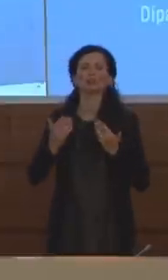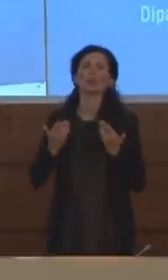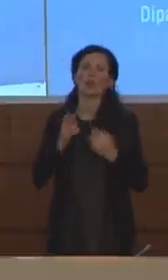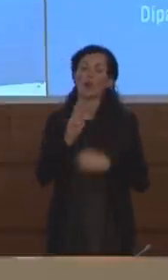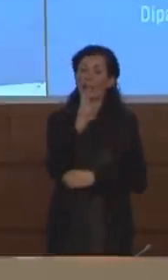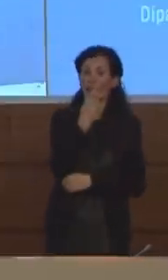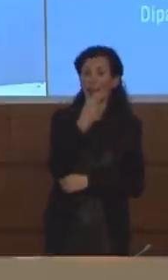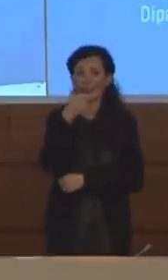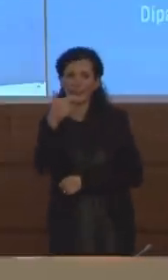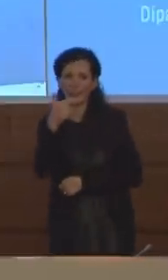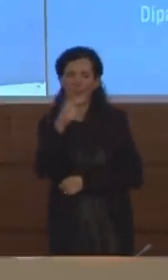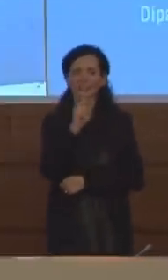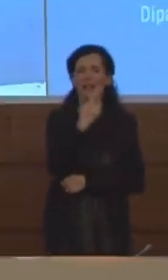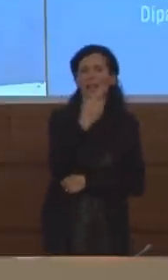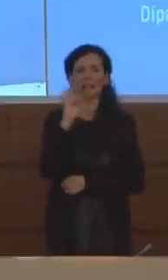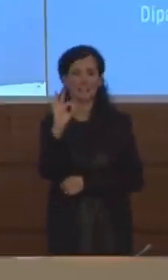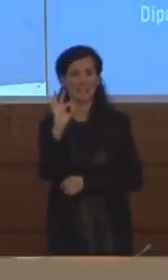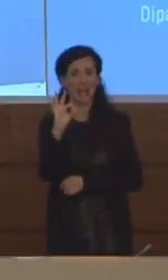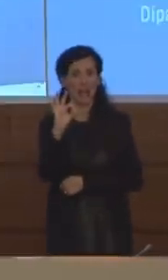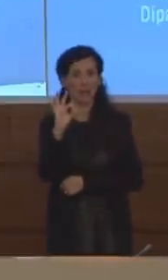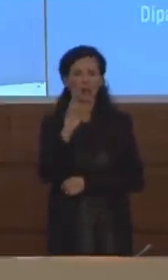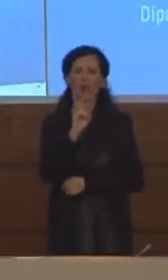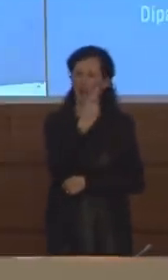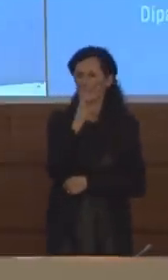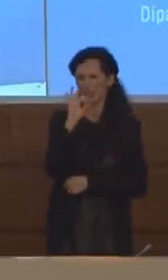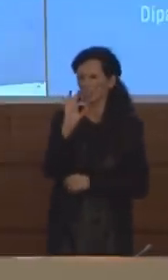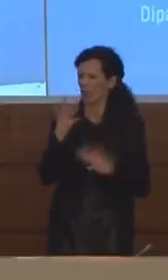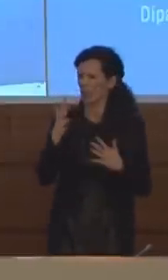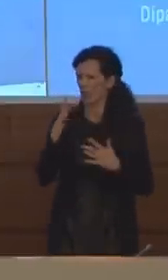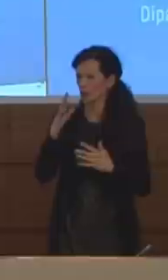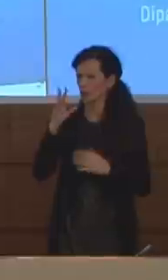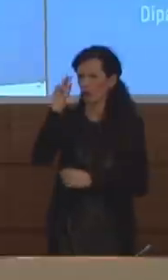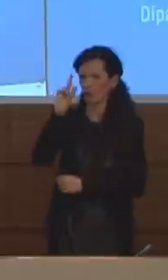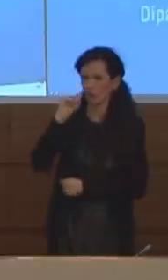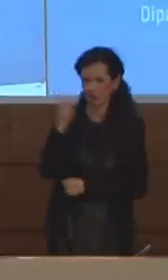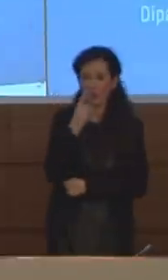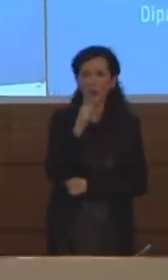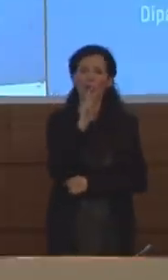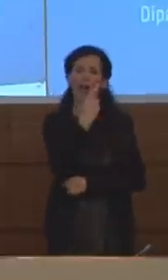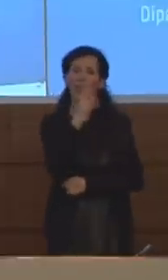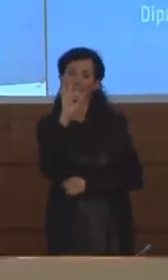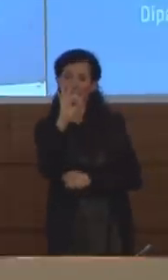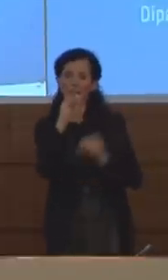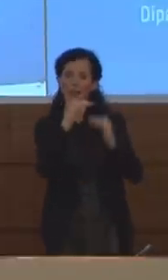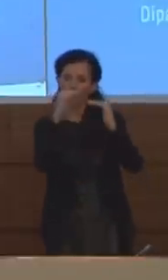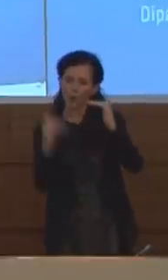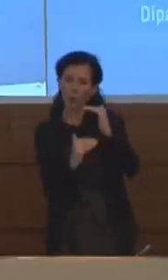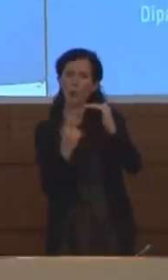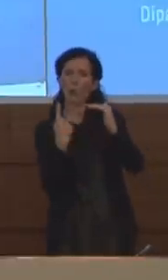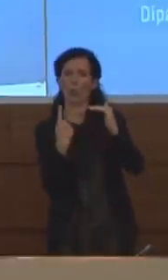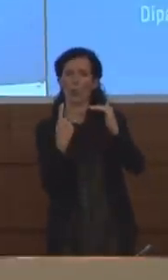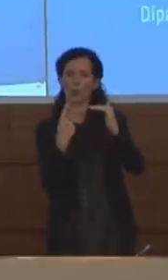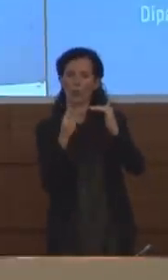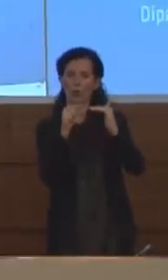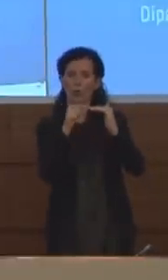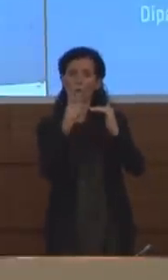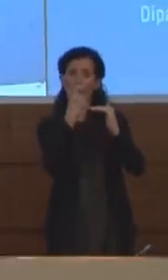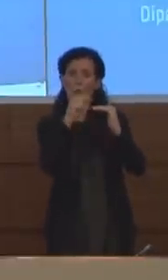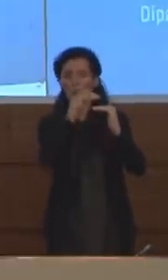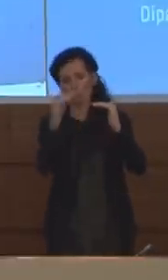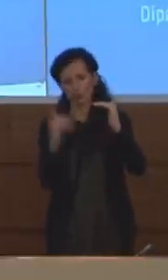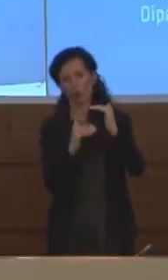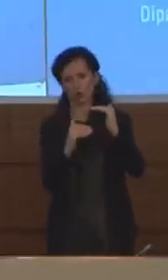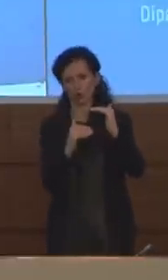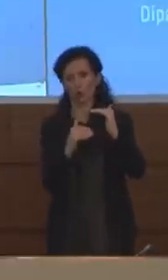rt all r 0 diciamolo zero e che forse più conosciuto sotto l'uno questo è un po ovviamente questo è un mix di misure